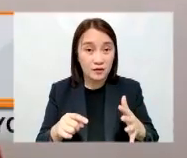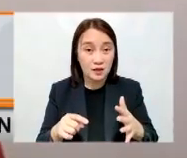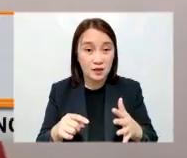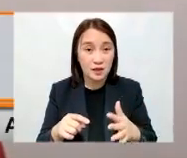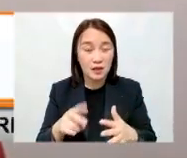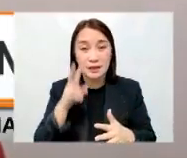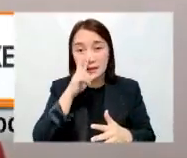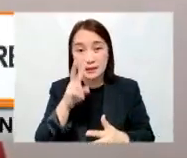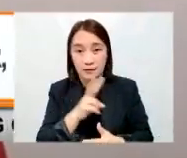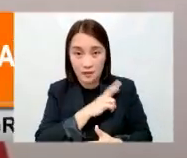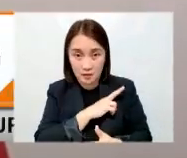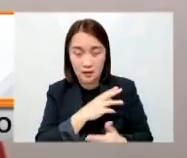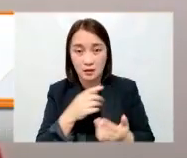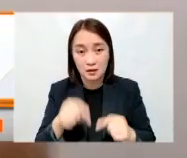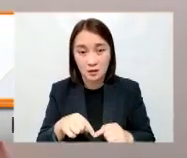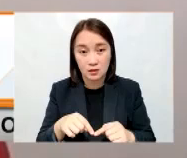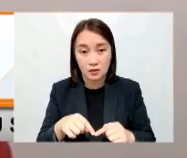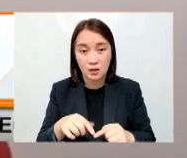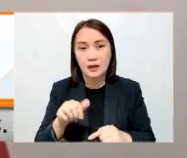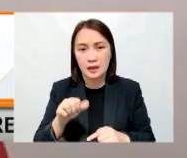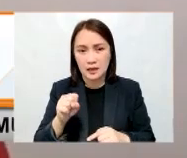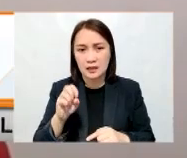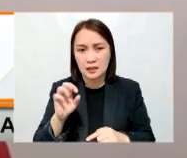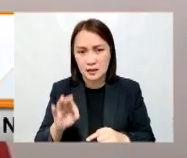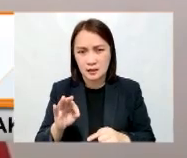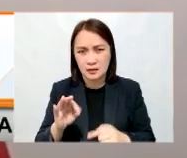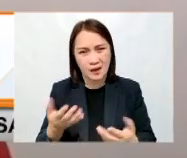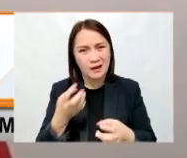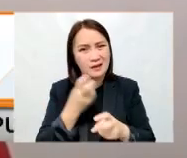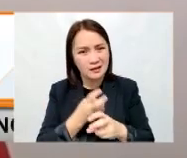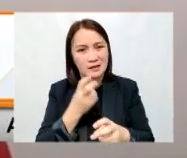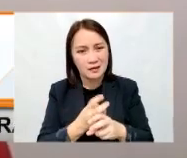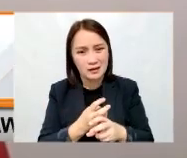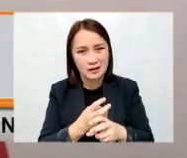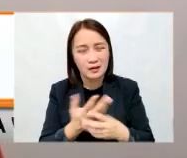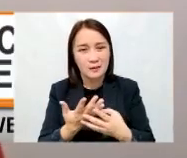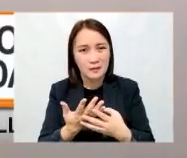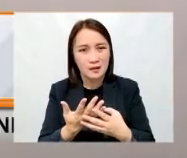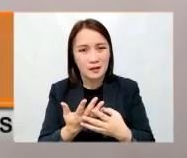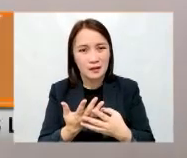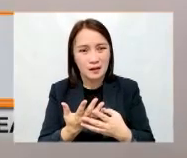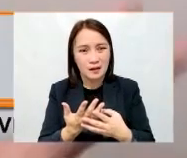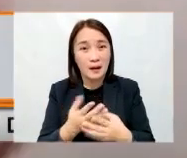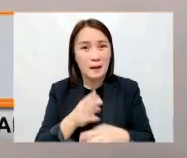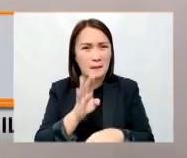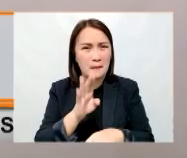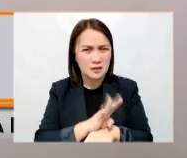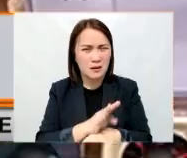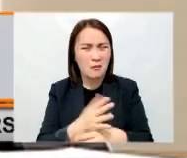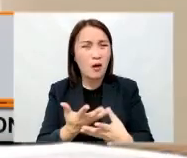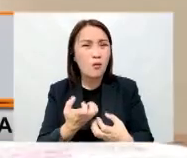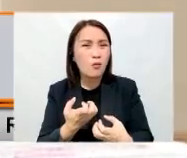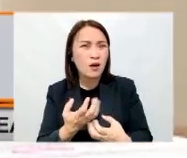sa ASF. Kumbaga, naghirap na nga ang industry, gusto pang pagkakitaan. That's what we're trying to